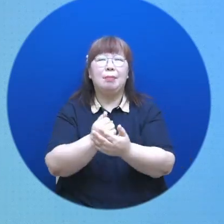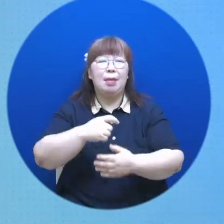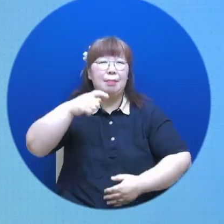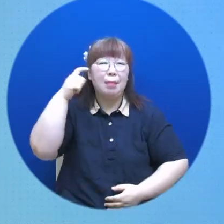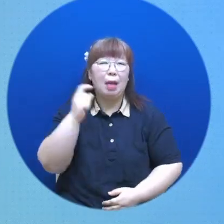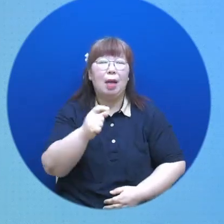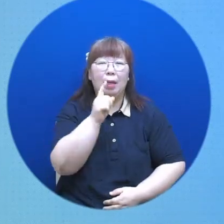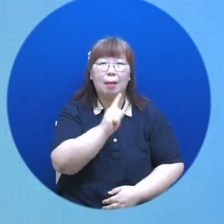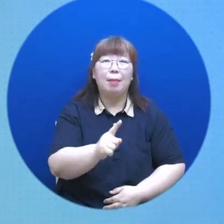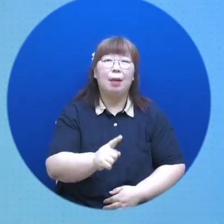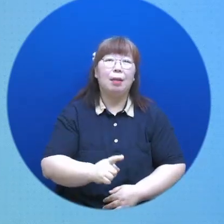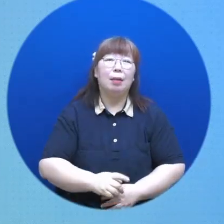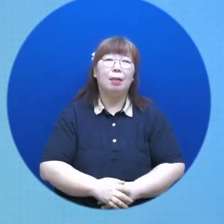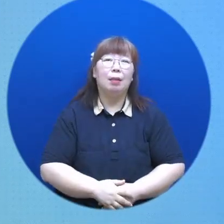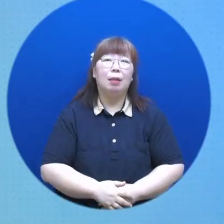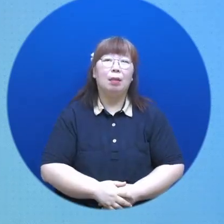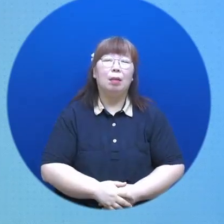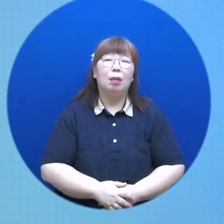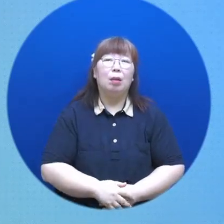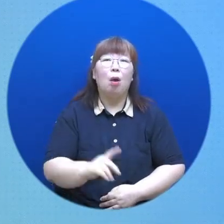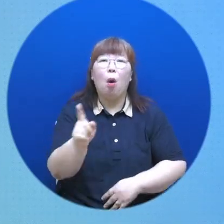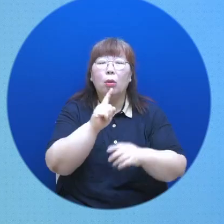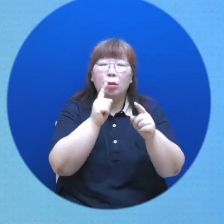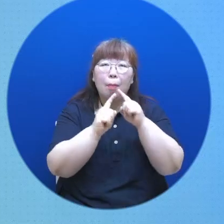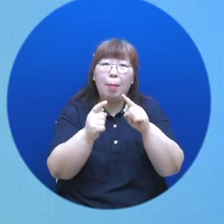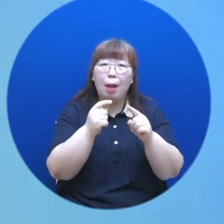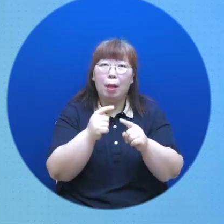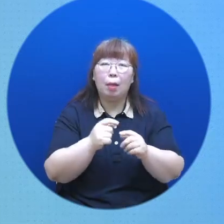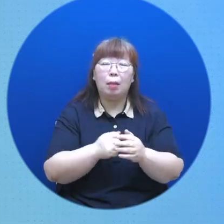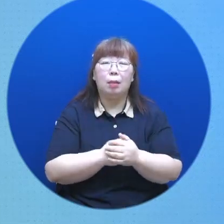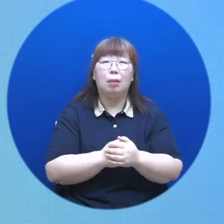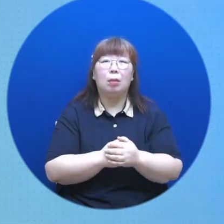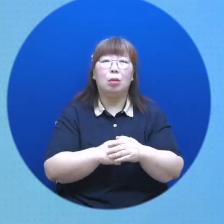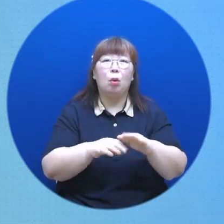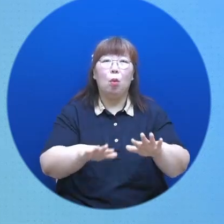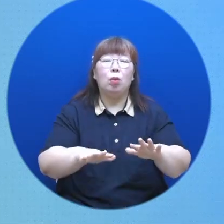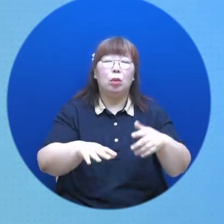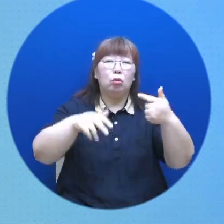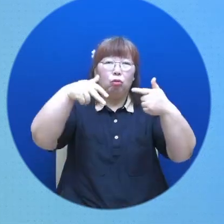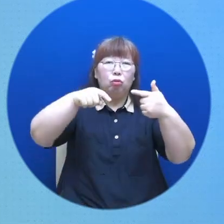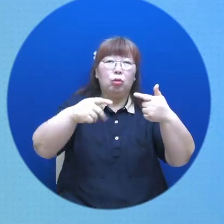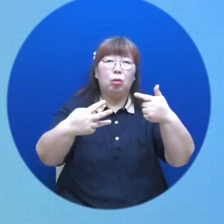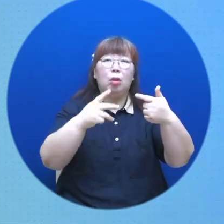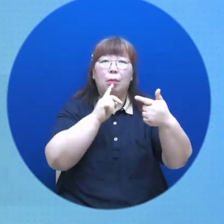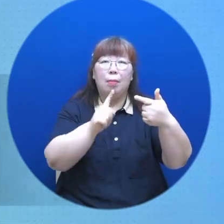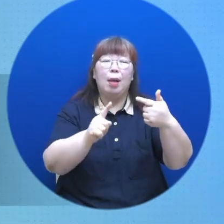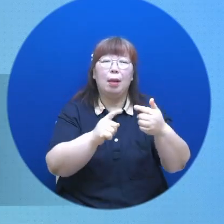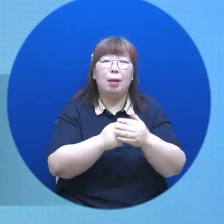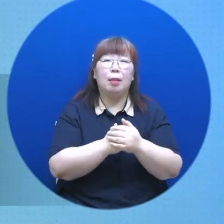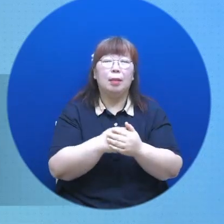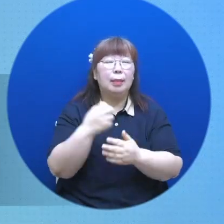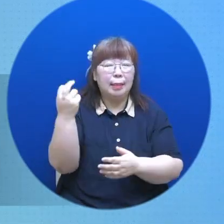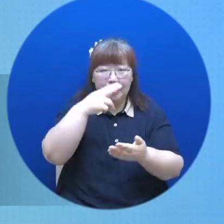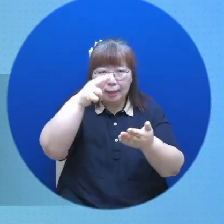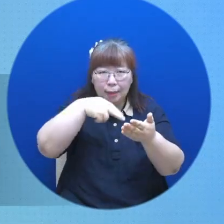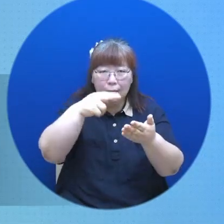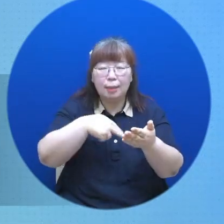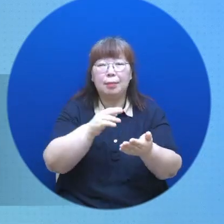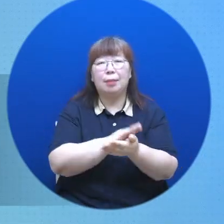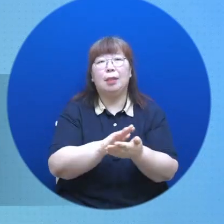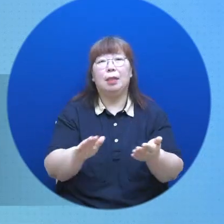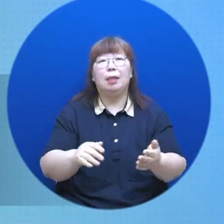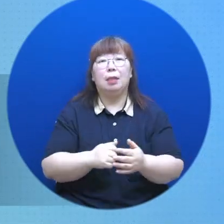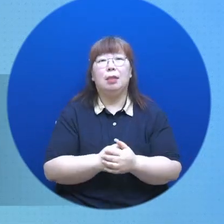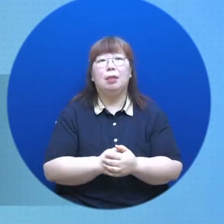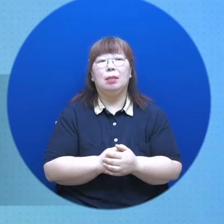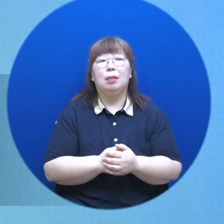힘주어서 말씀하고 계신 거예요. 어떤 말씀을 주신 겁니까? 오늘 본문 6절 말씀이죠. 다시 한번 오늘 본문을